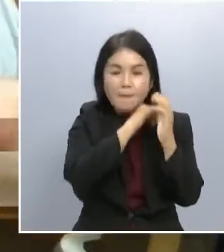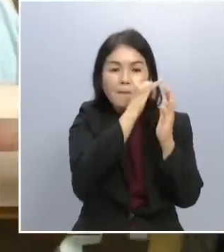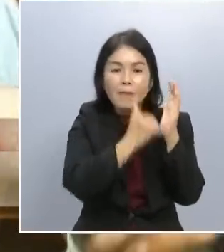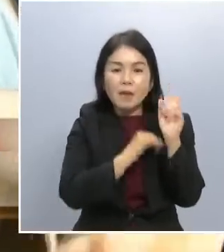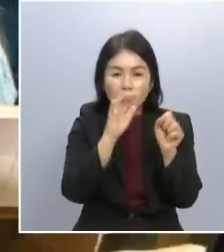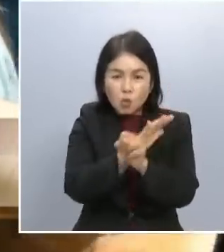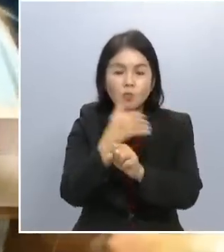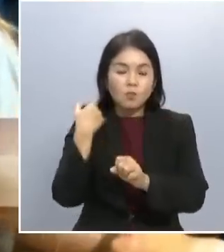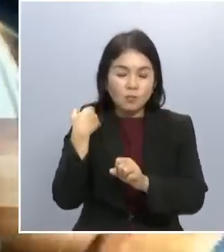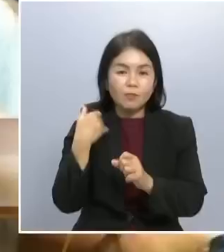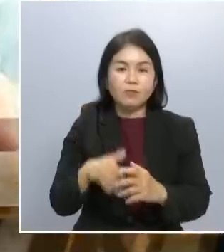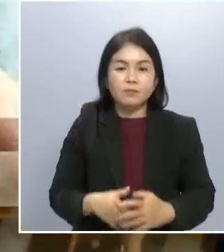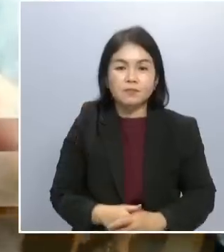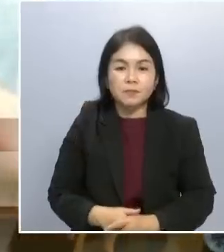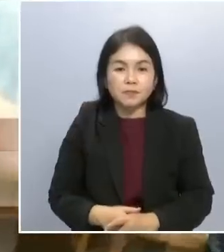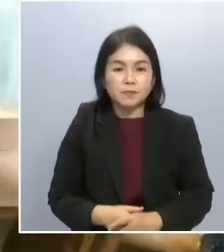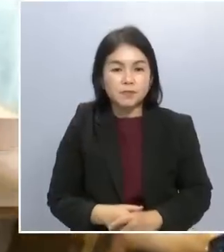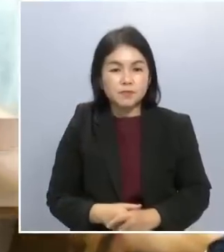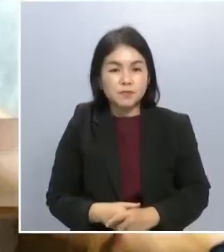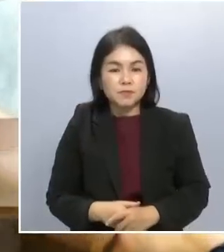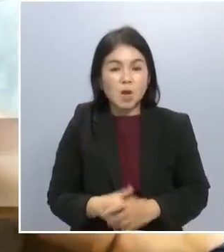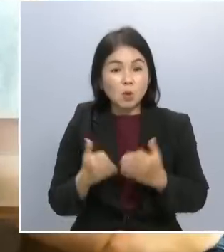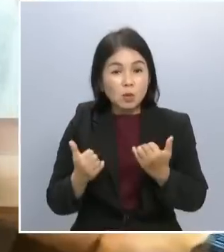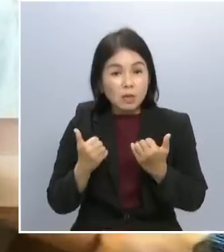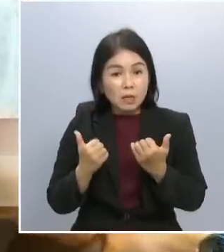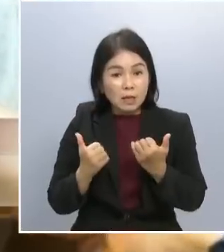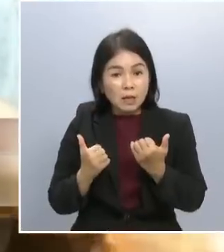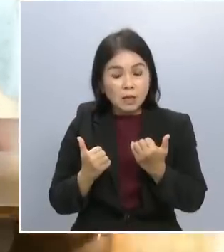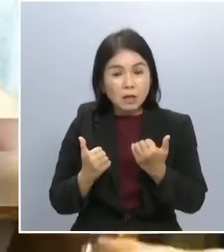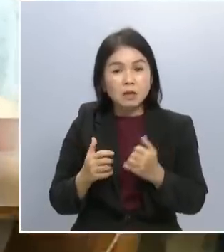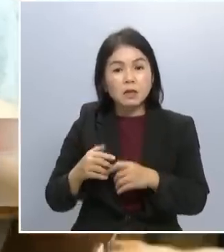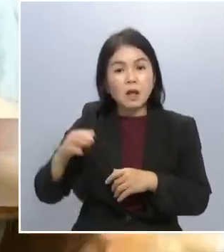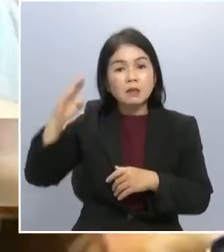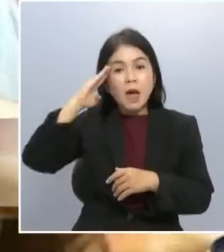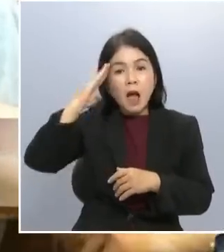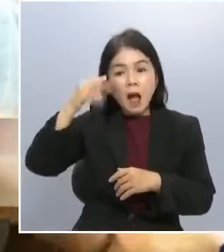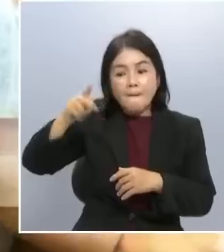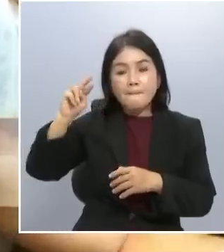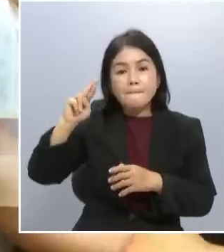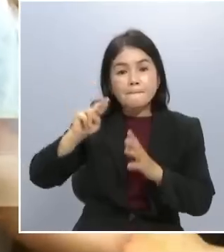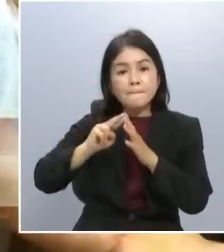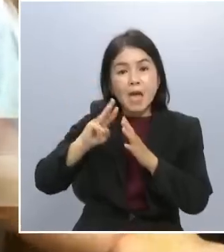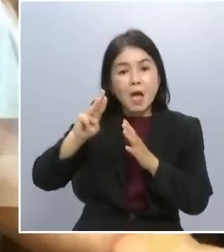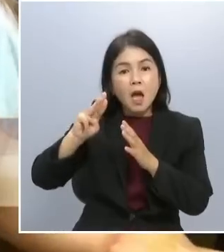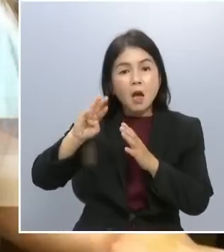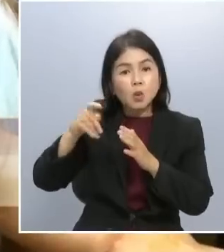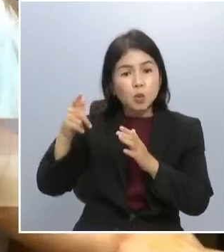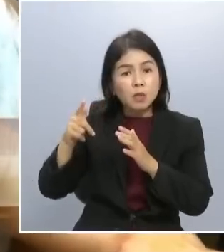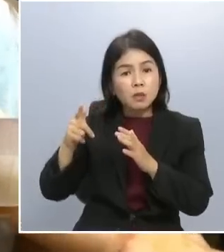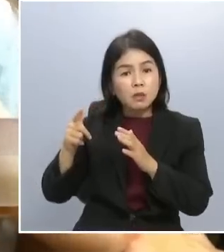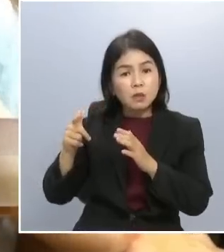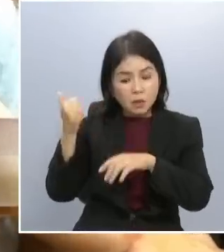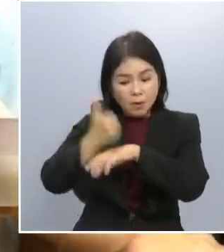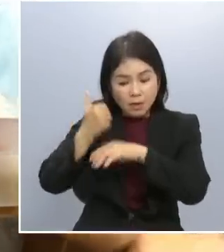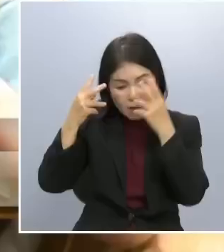แหล่งข่าวจะบอกว่ามั่นใจว่าพลเอกประวิตรจะได้เป็นนายกที่30 เพราะว่าผมยังไม่ได้เห็นข่าวนะครับแต่ถ้าเกิดสมมติว่